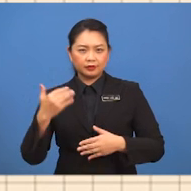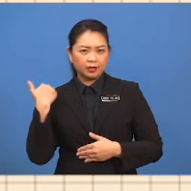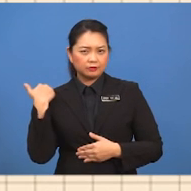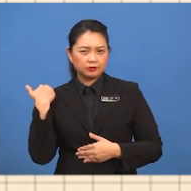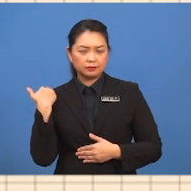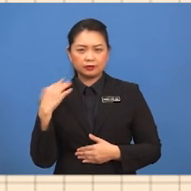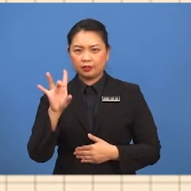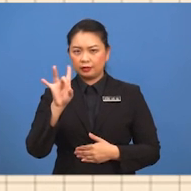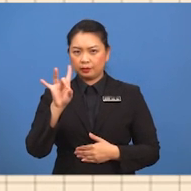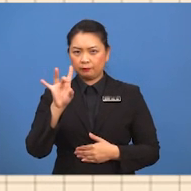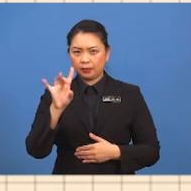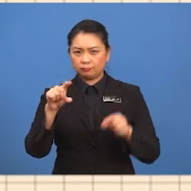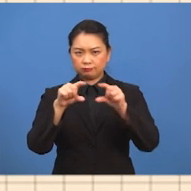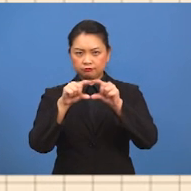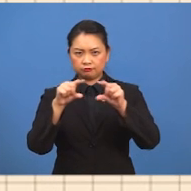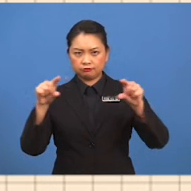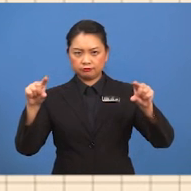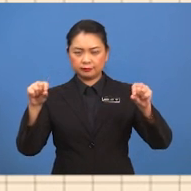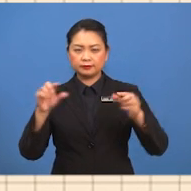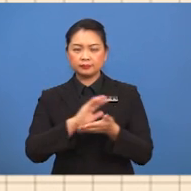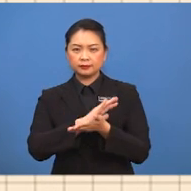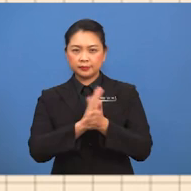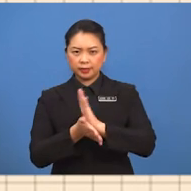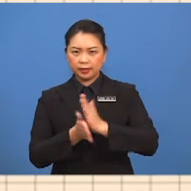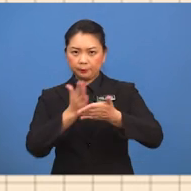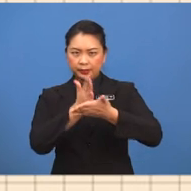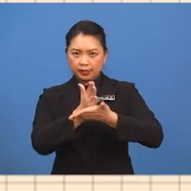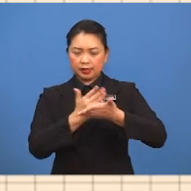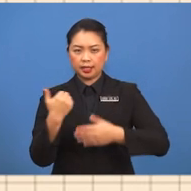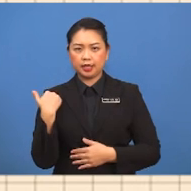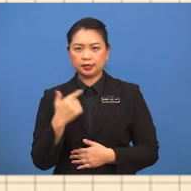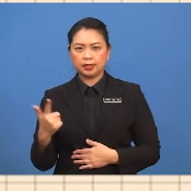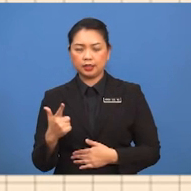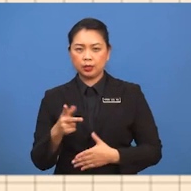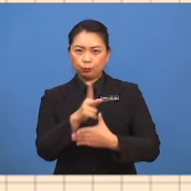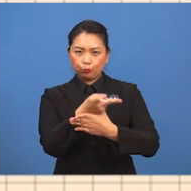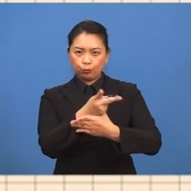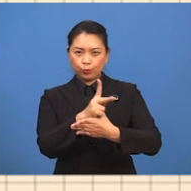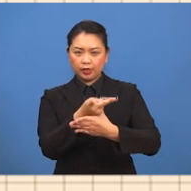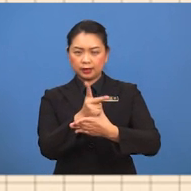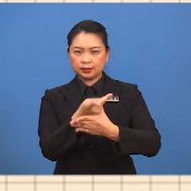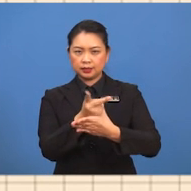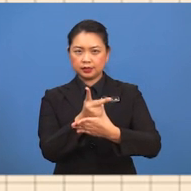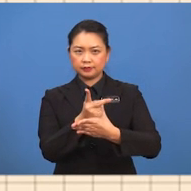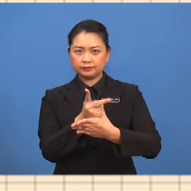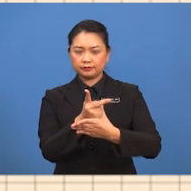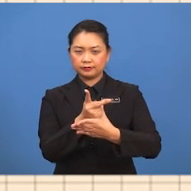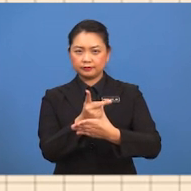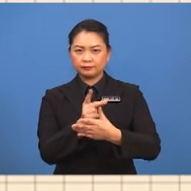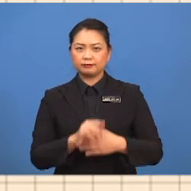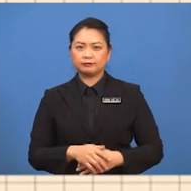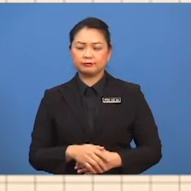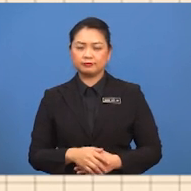Terdapat 8 data. Jadi median ialah purata jisim